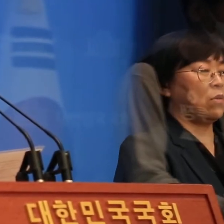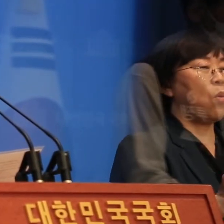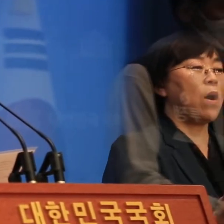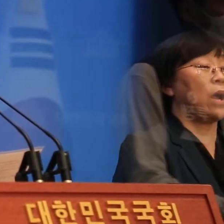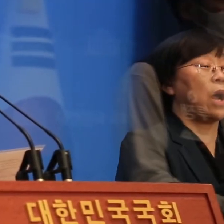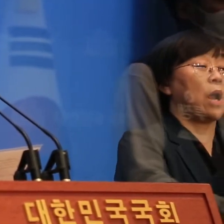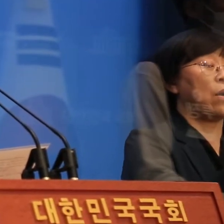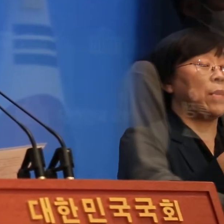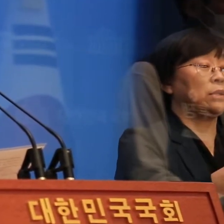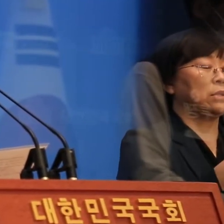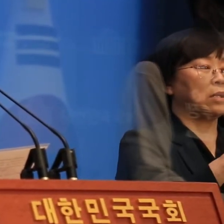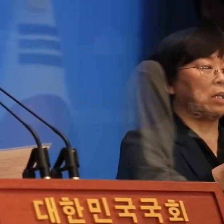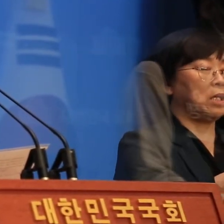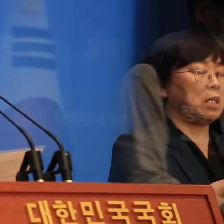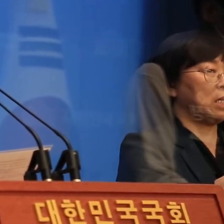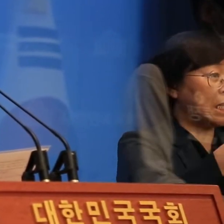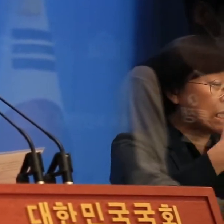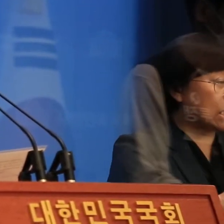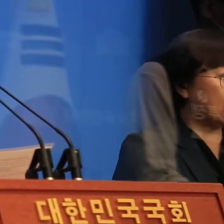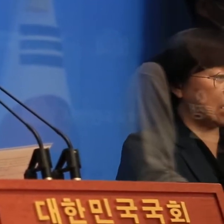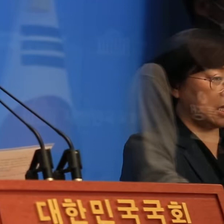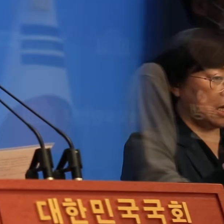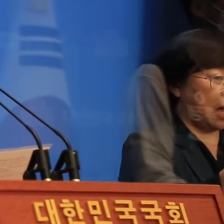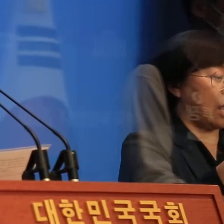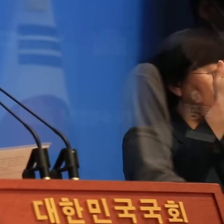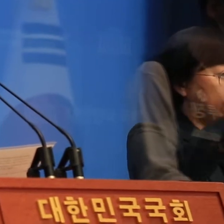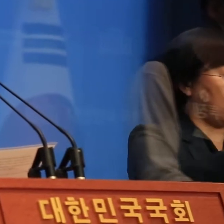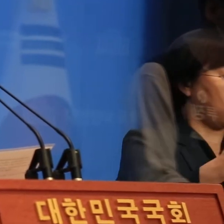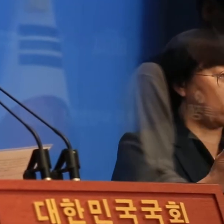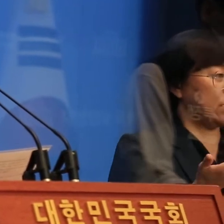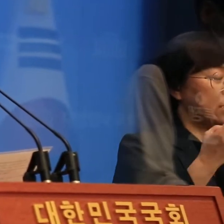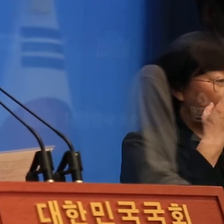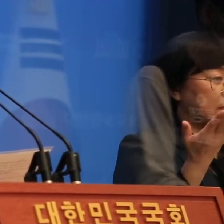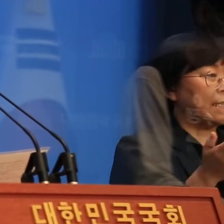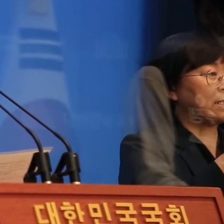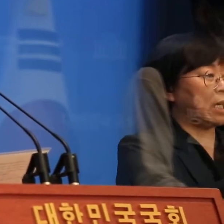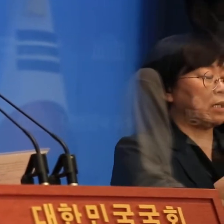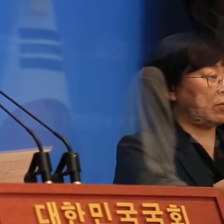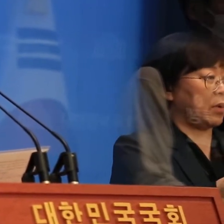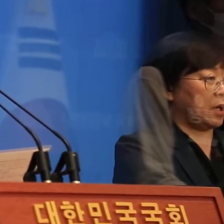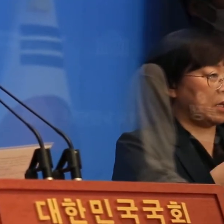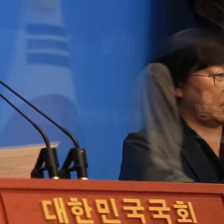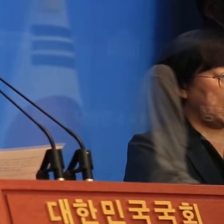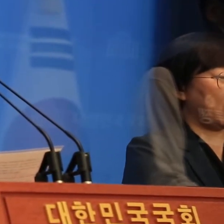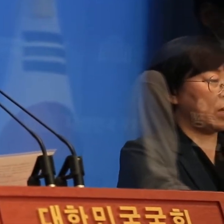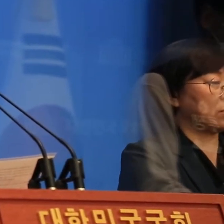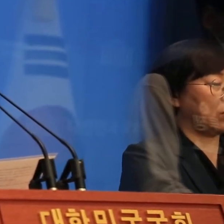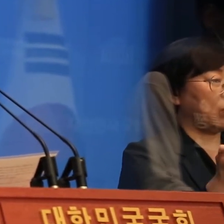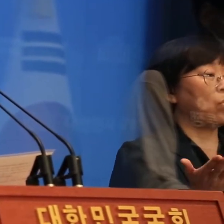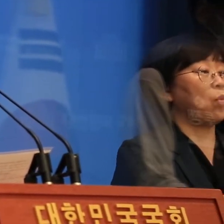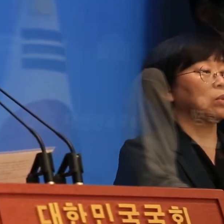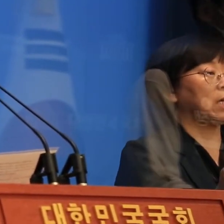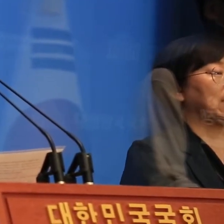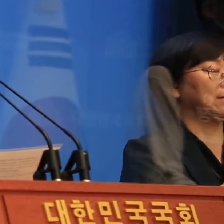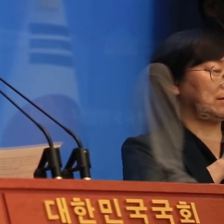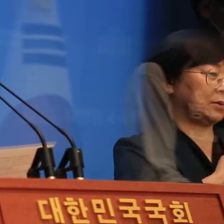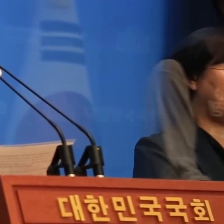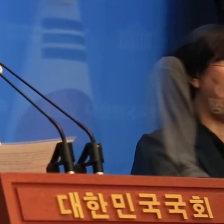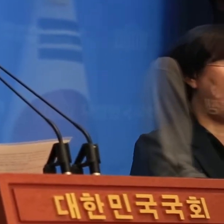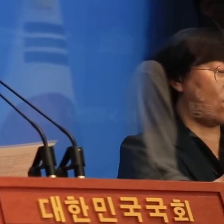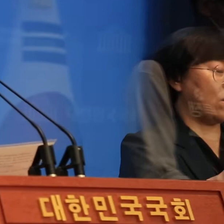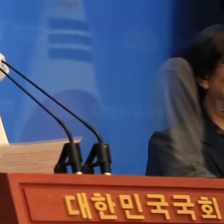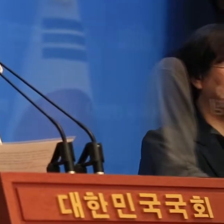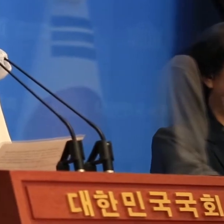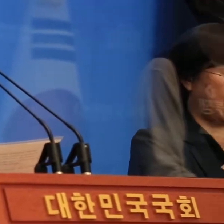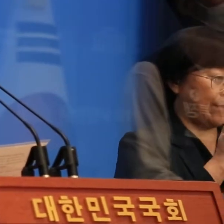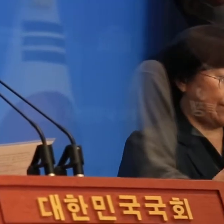삼천포화력발전소에서 1,2호기가 폐지되고 새로운 일자리를 찾아 고민하던 협력사 발전 노동자가 스스로 자신의